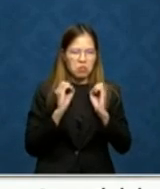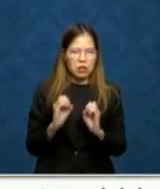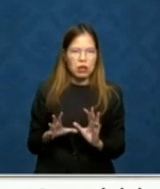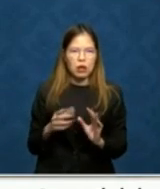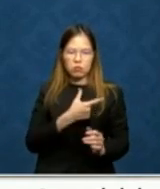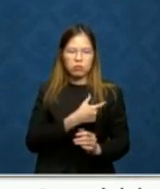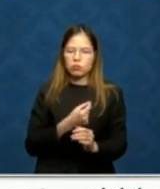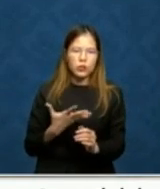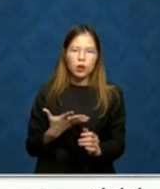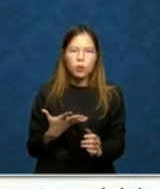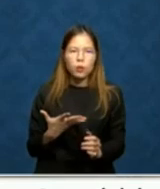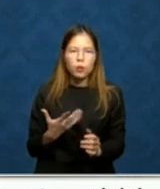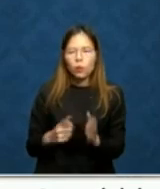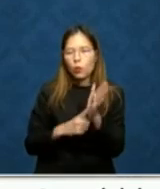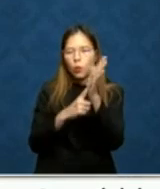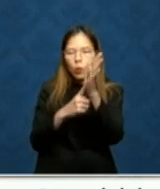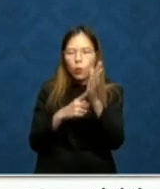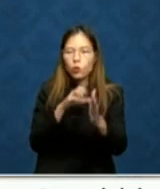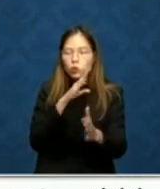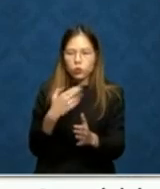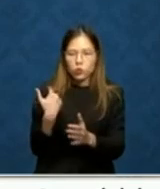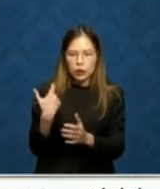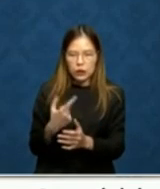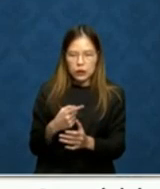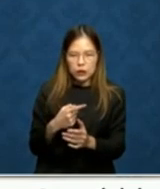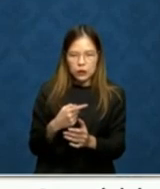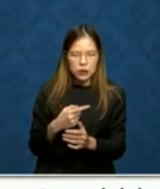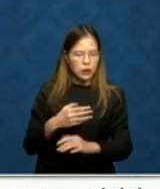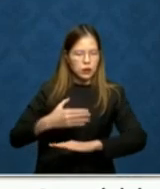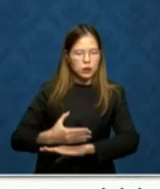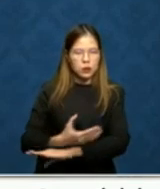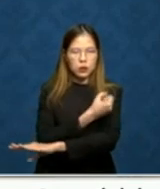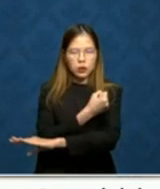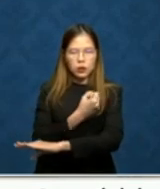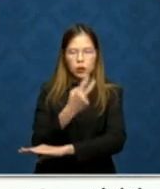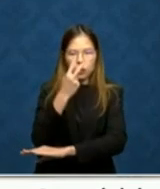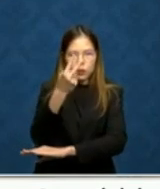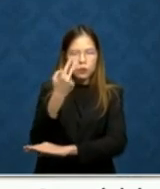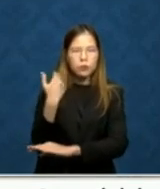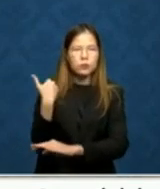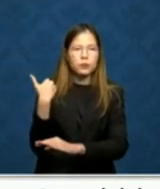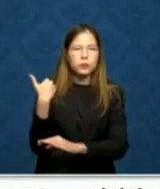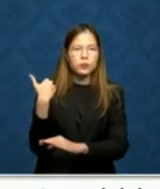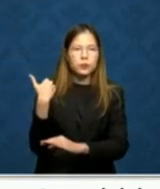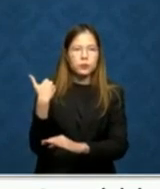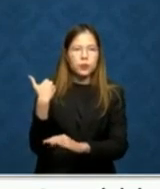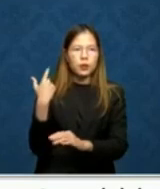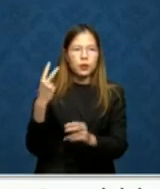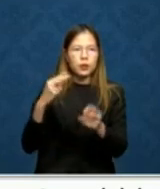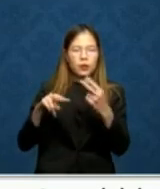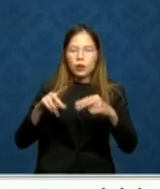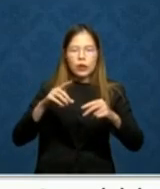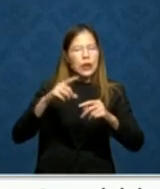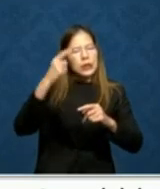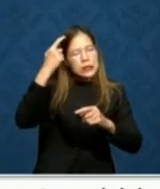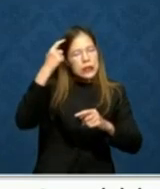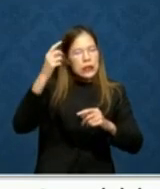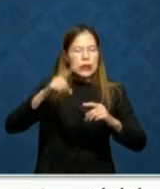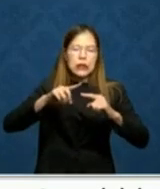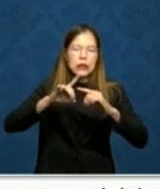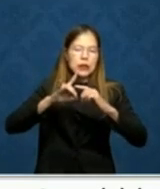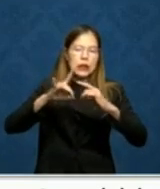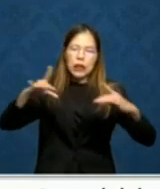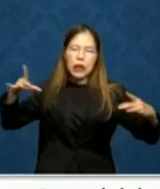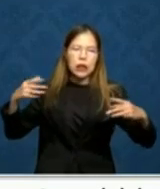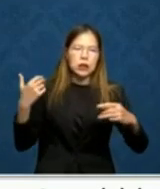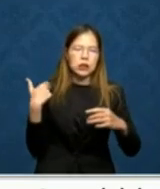วกันนะคะอย่างกรณีผู้ที่มีความเห็นทางการเมืองที่มีทางความเห็นทางการเมืองที่ต่างกันนะคะก็จะมีเฮเ